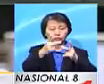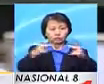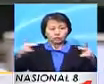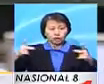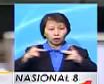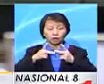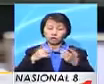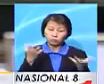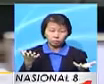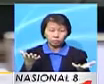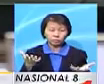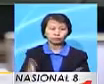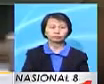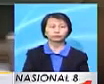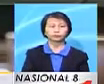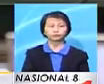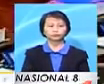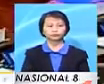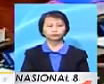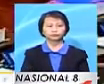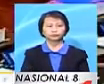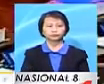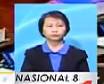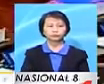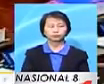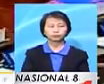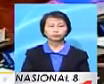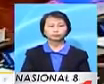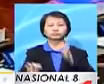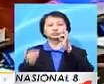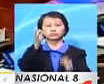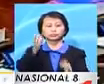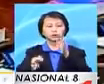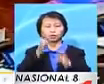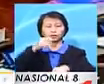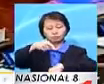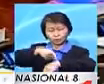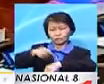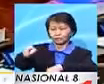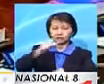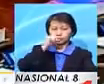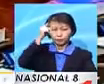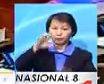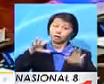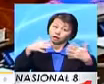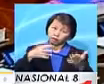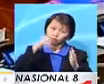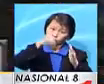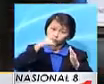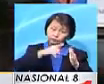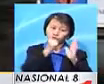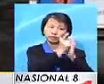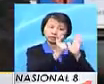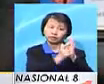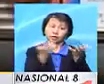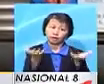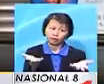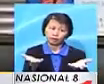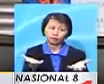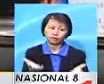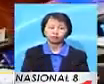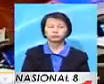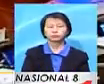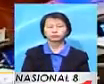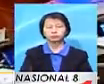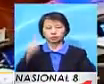yang seimbang. Terima kasih. Silakan. Kalau masa pun dia tak faham, macam mana dia nak baca perlembagaan ni, masalahnya pembangkang.